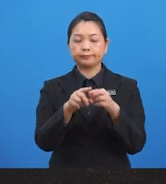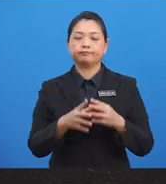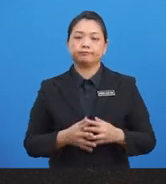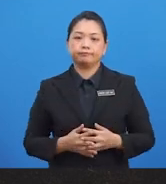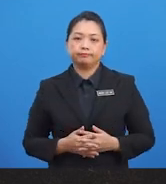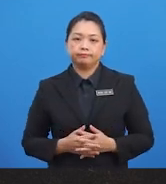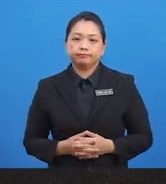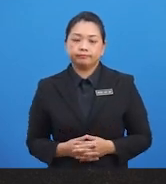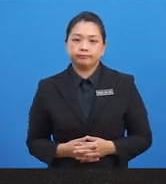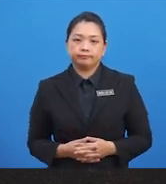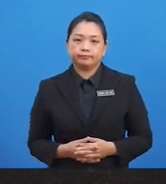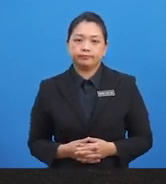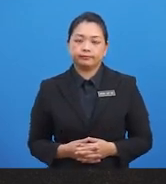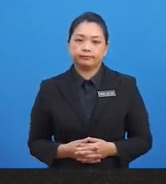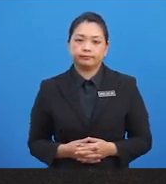sama dengan.